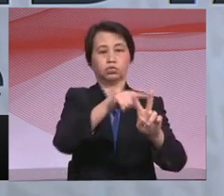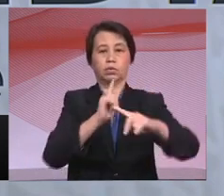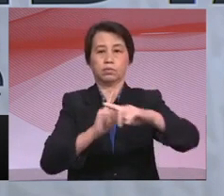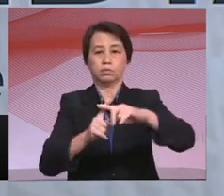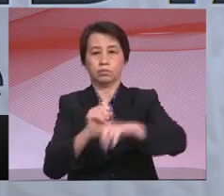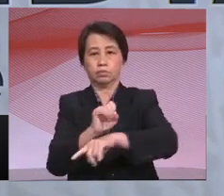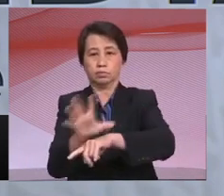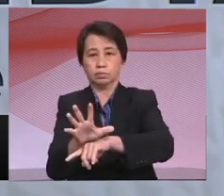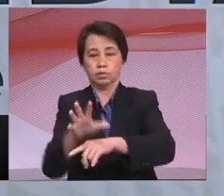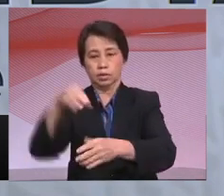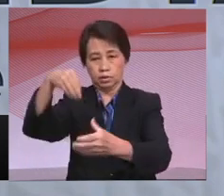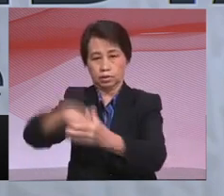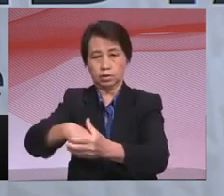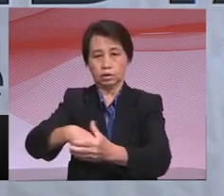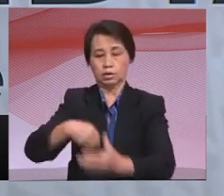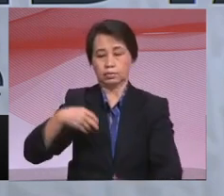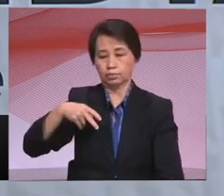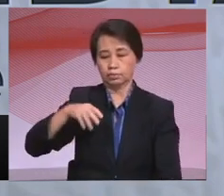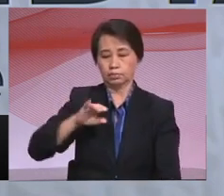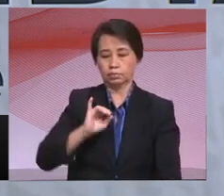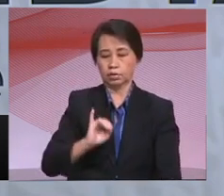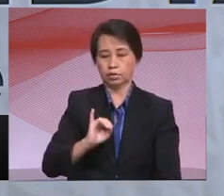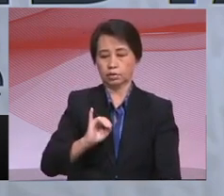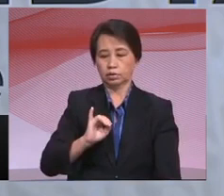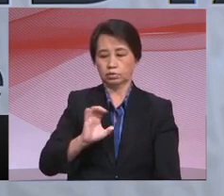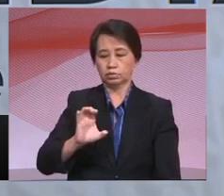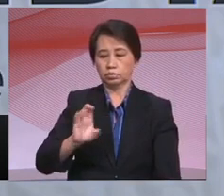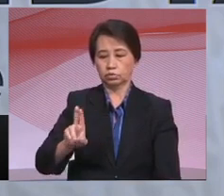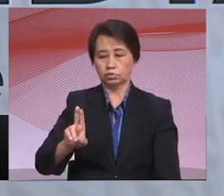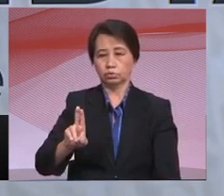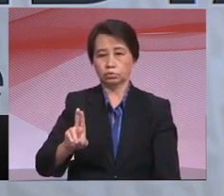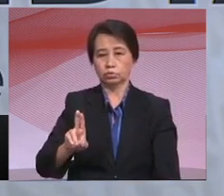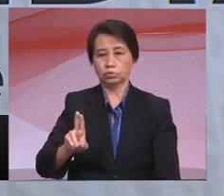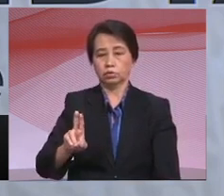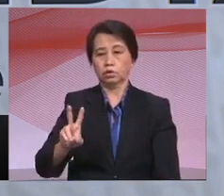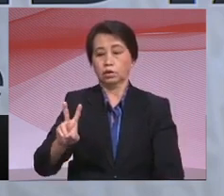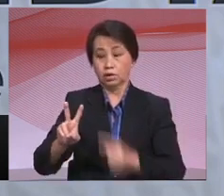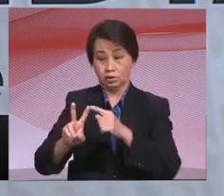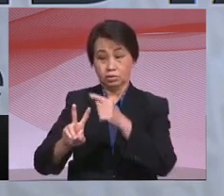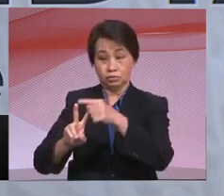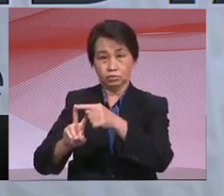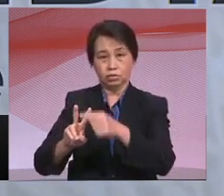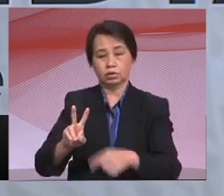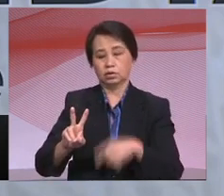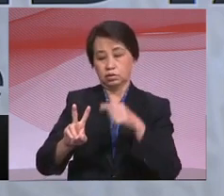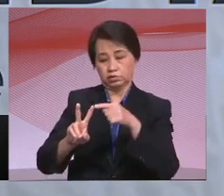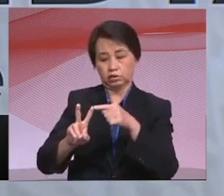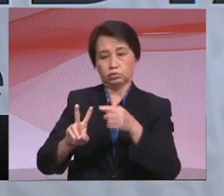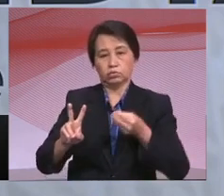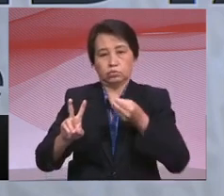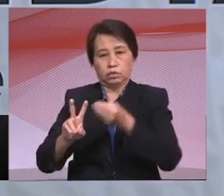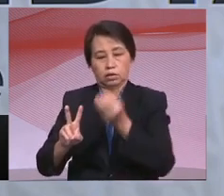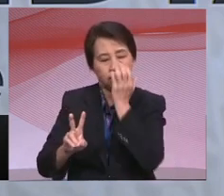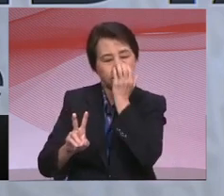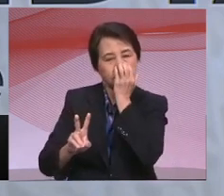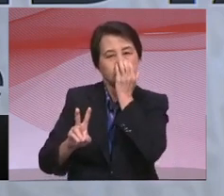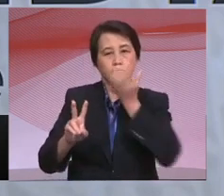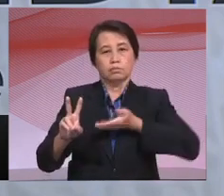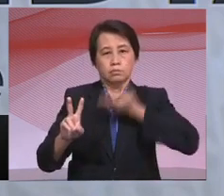COVID-19 sedang dirawat di unit rawatan rapi dan di mana 1 kes memerlukan bantuan